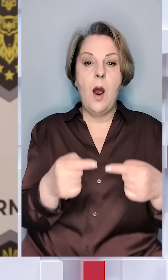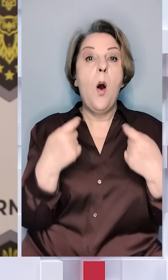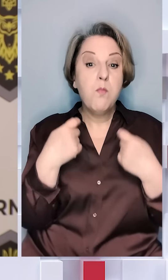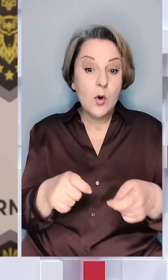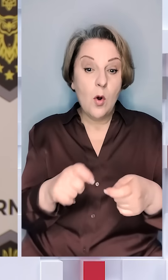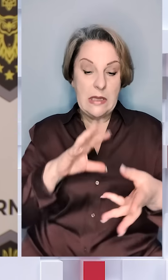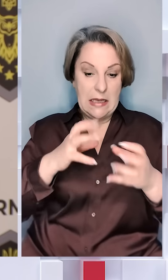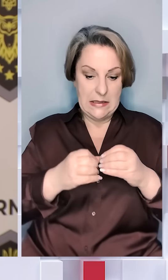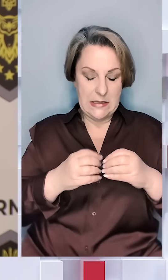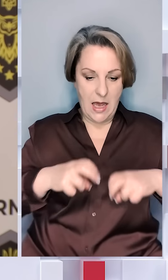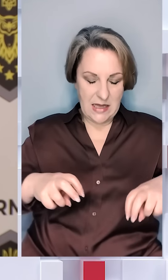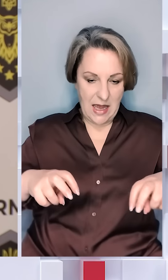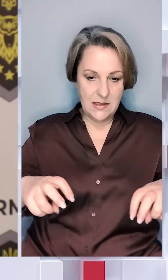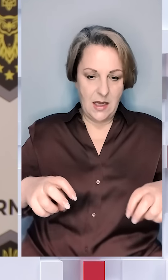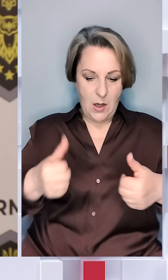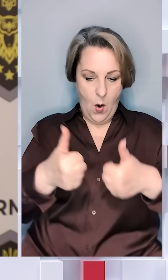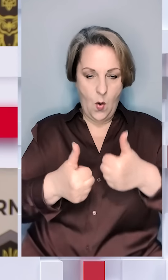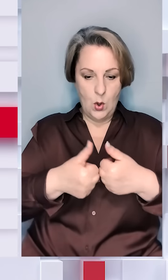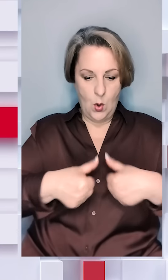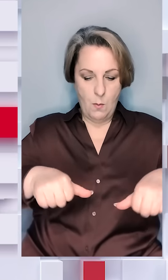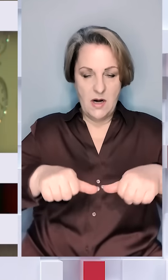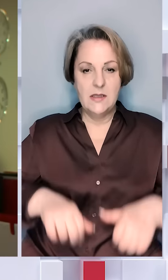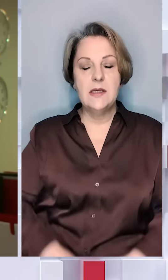результатами засідання конкурсної комісії.